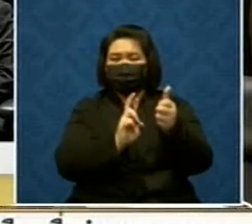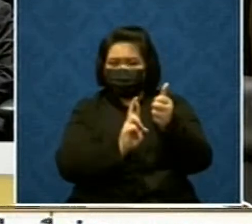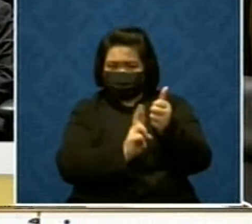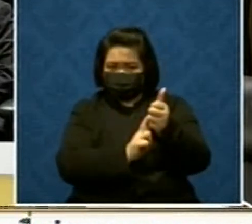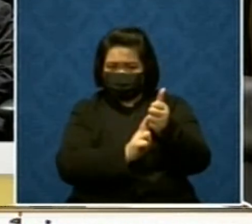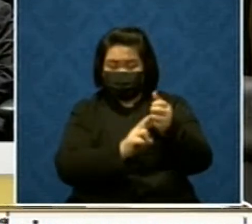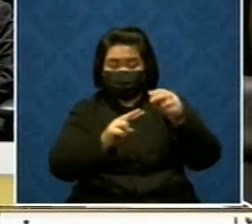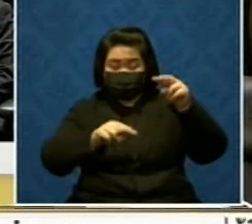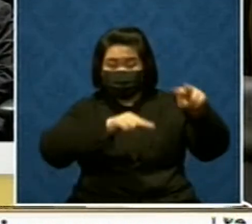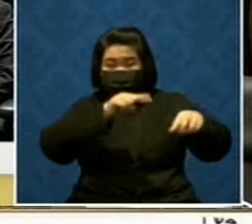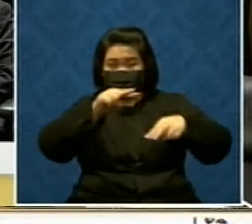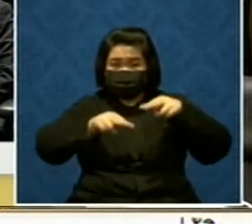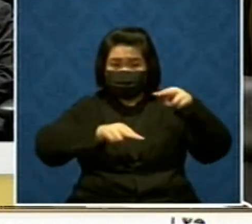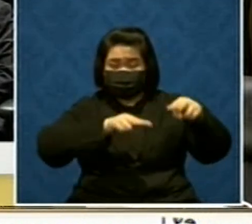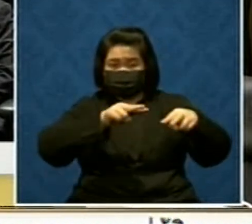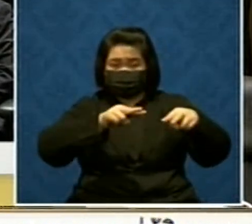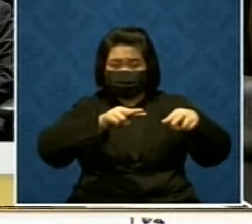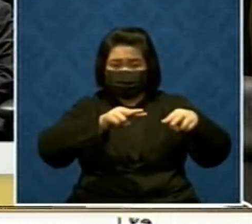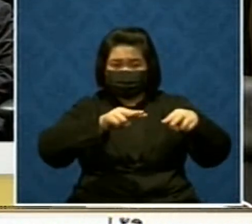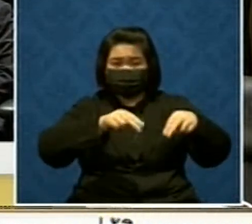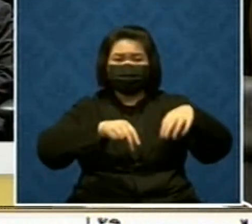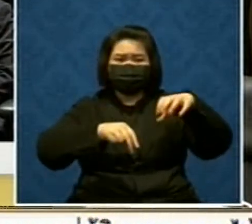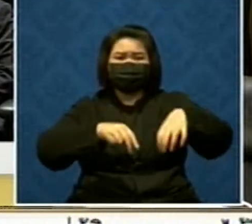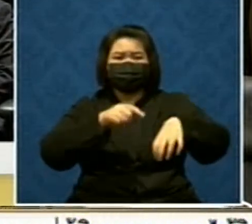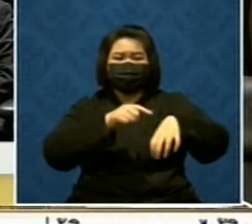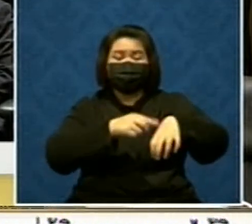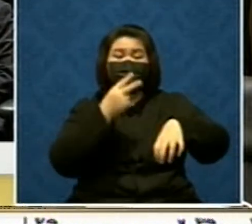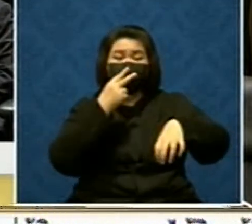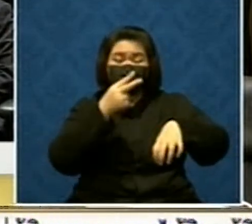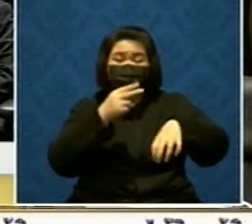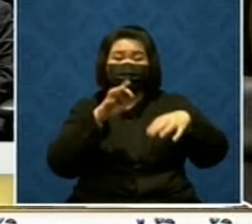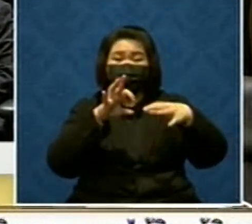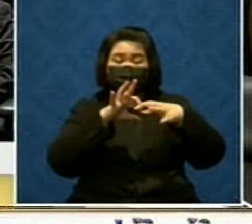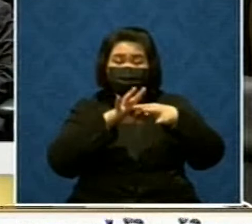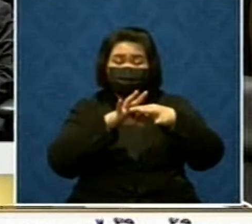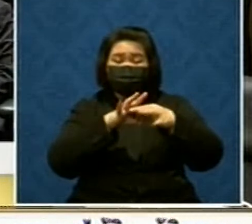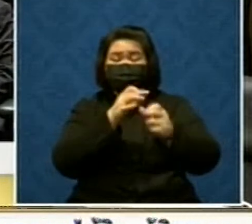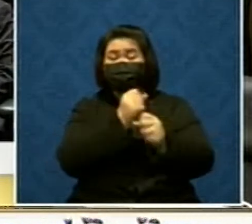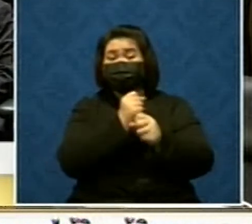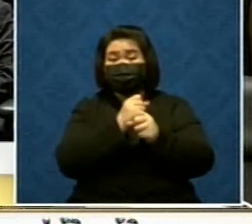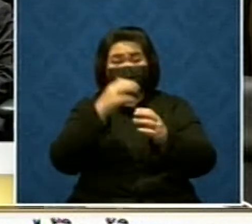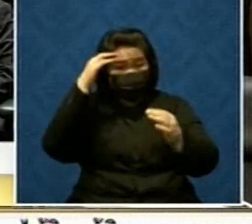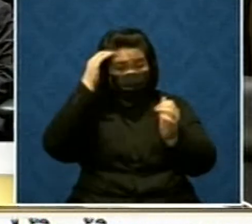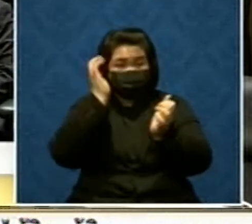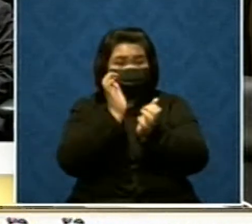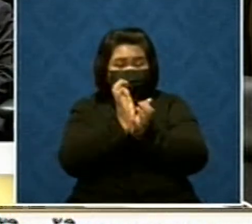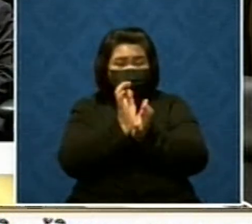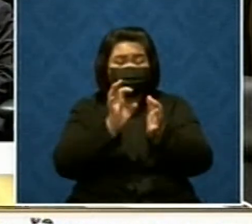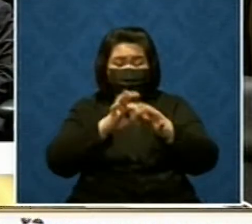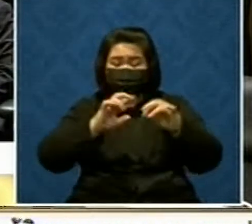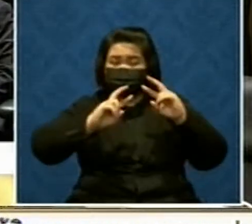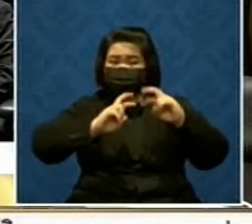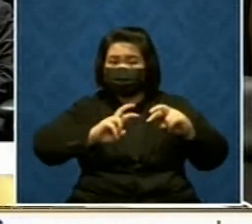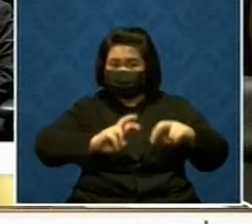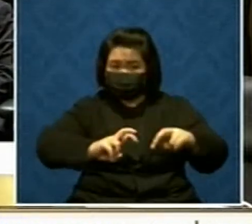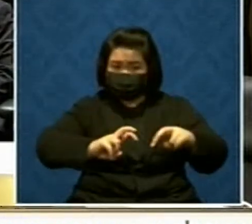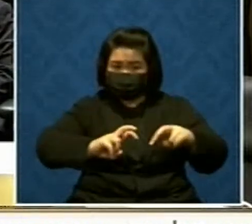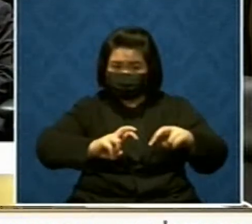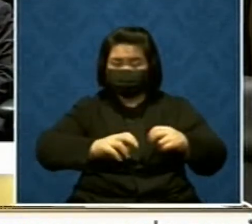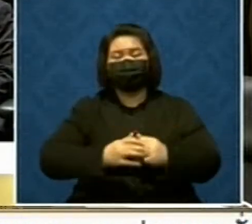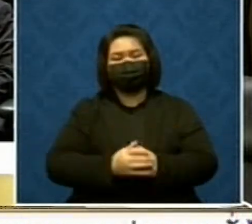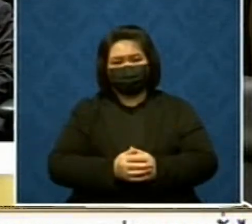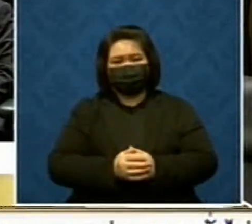อ.5กองบก.อก.อำนวยการก ของประชาการสืบสวนกลางบ